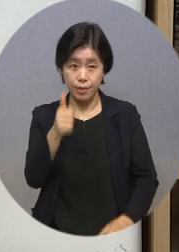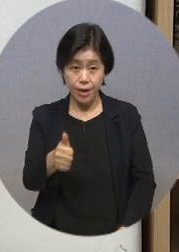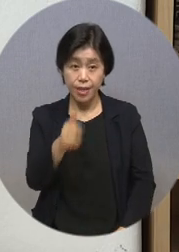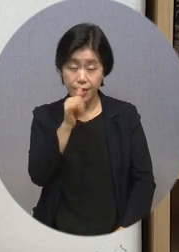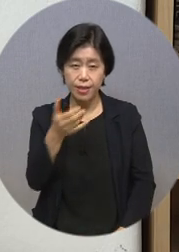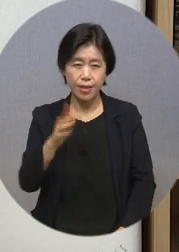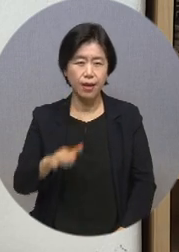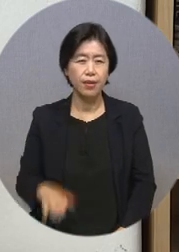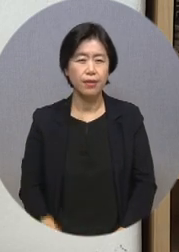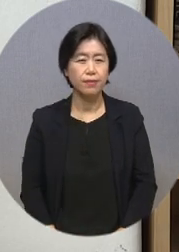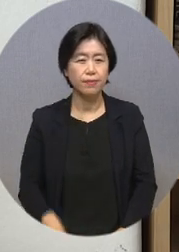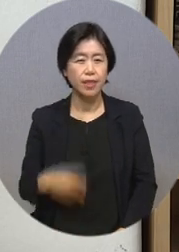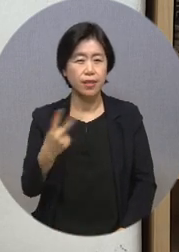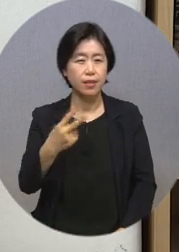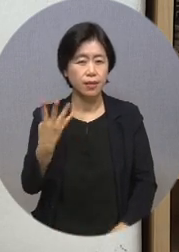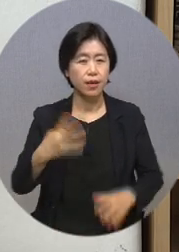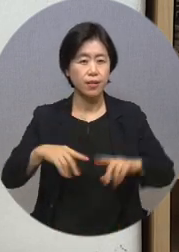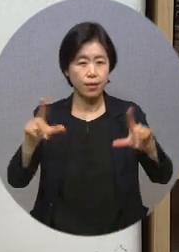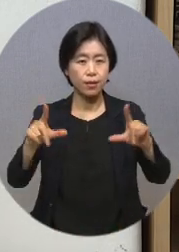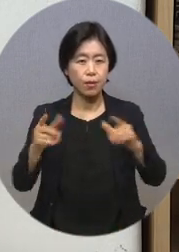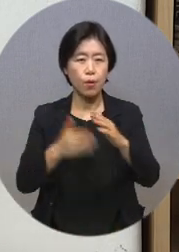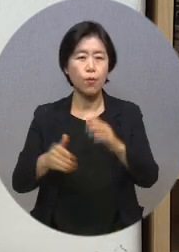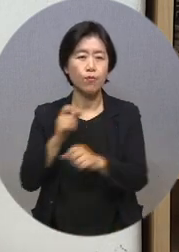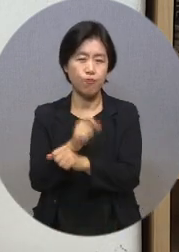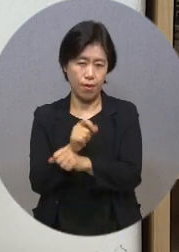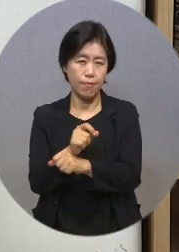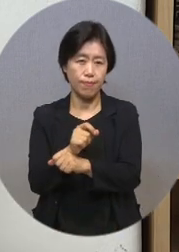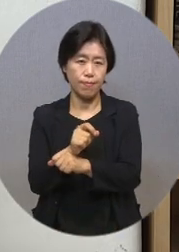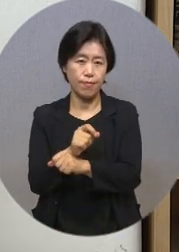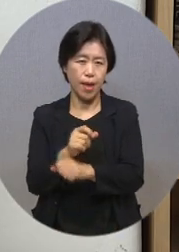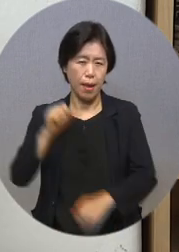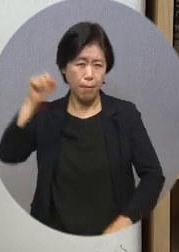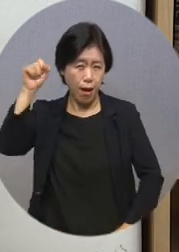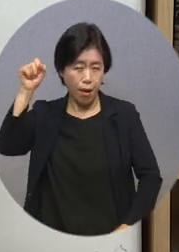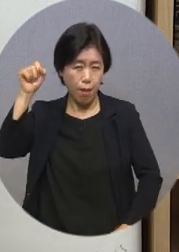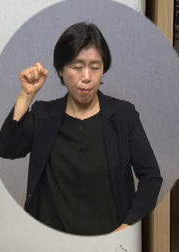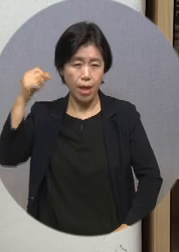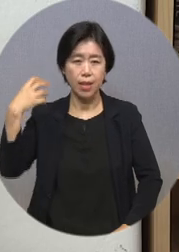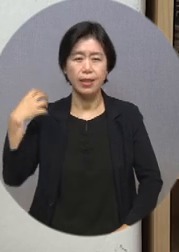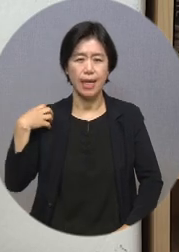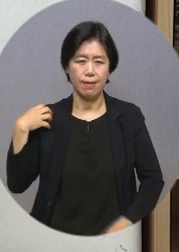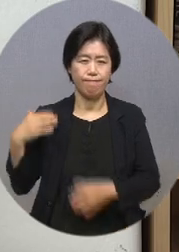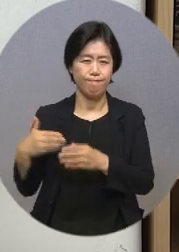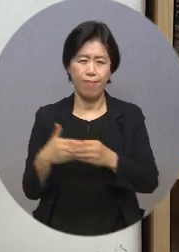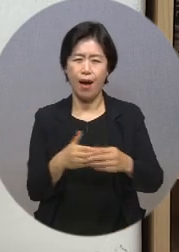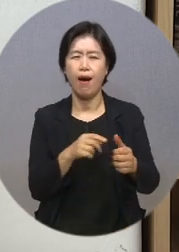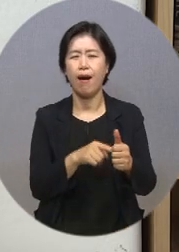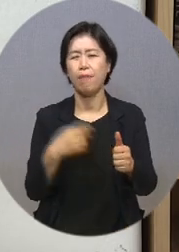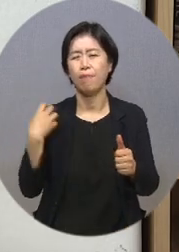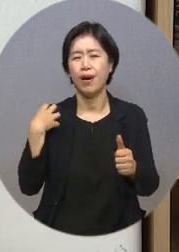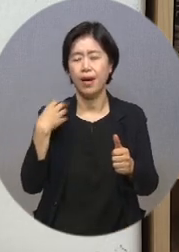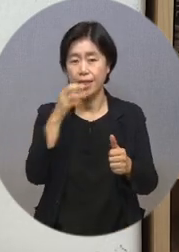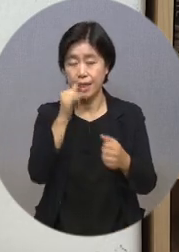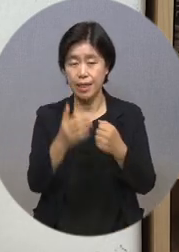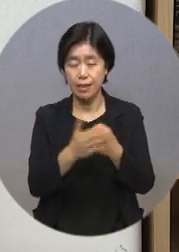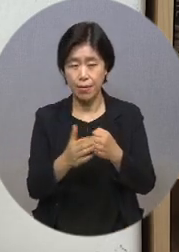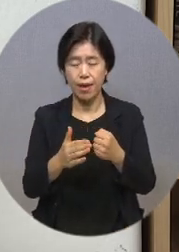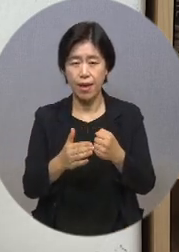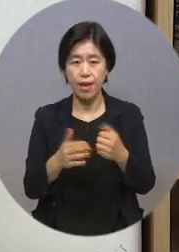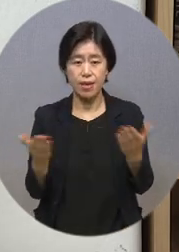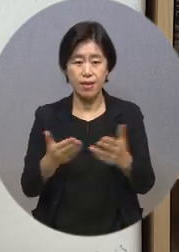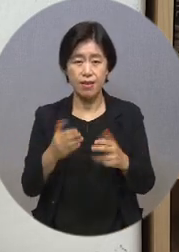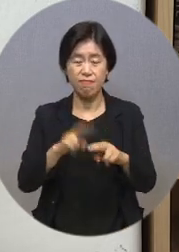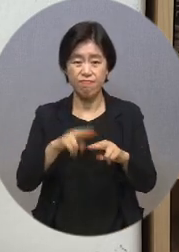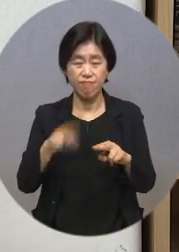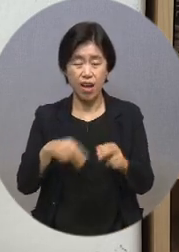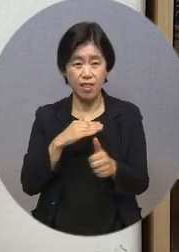본부장으로 2004년 공무원 총파업 사건을 주도한 혐의로 해직이 되셨었죠. 아픈 상처를 건드는 것 같은데 그런데